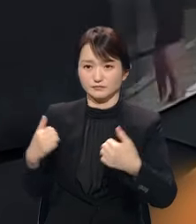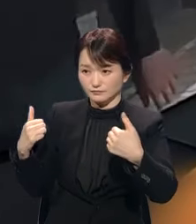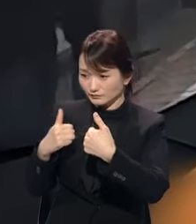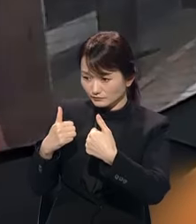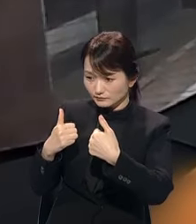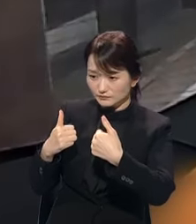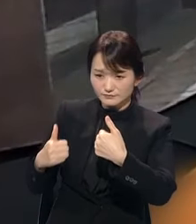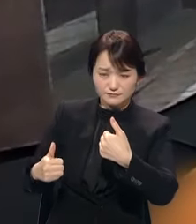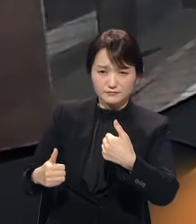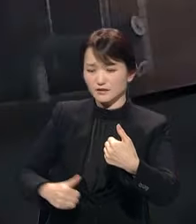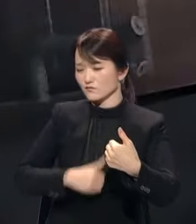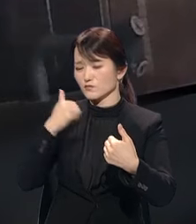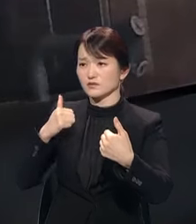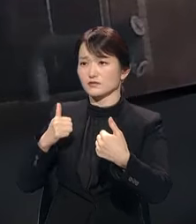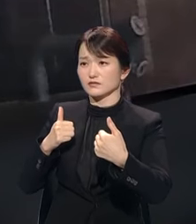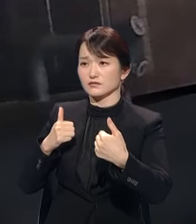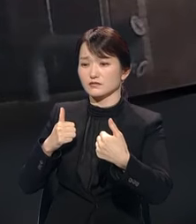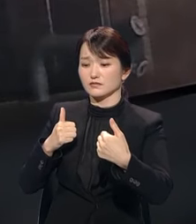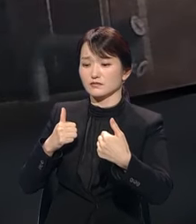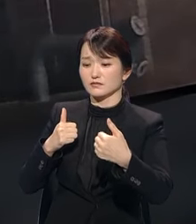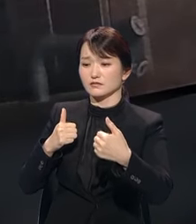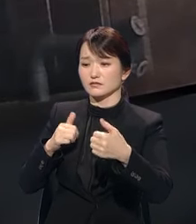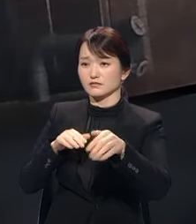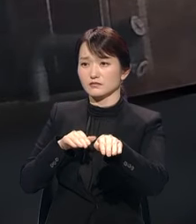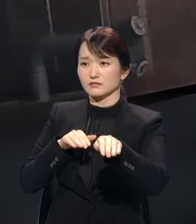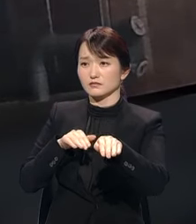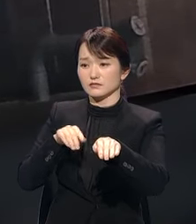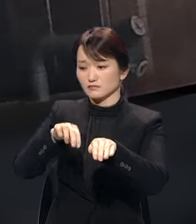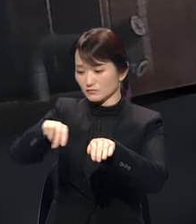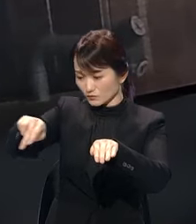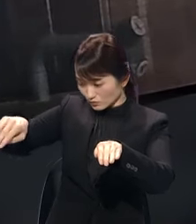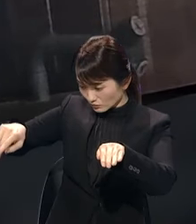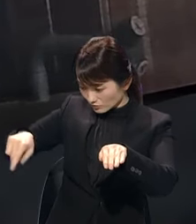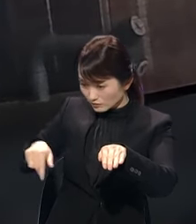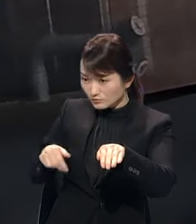따라가다가 다시 차 쪽으로 돌아가, 차로 돌아가서 뭘 꺼내려나?